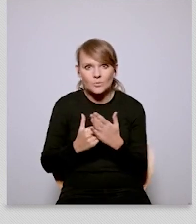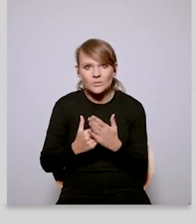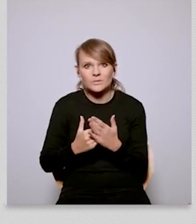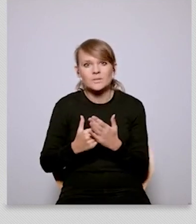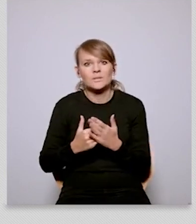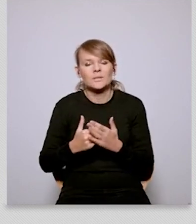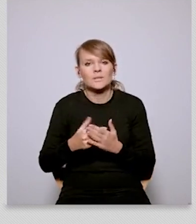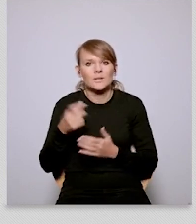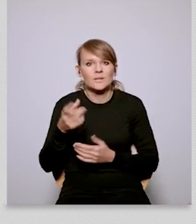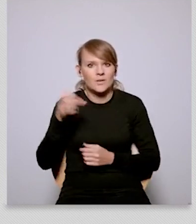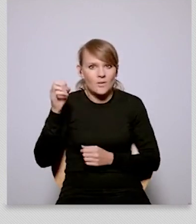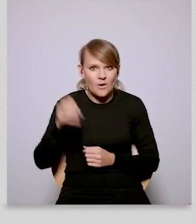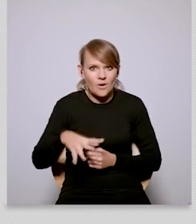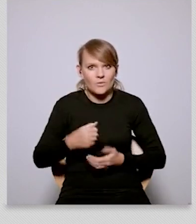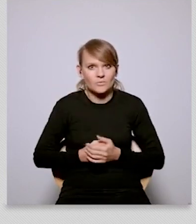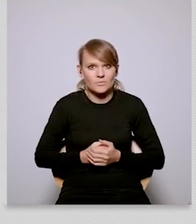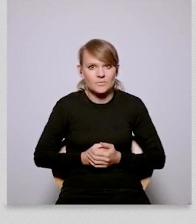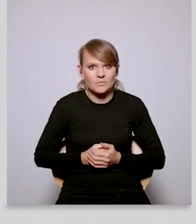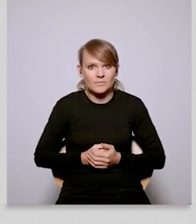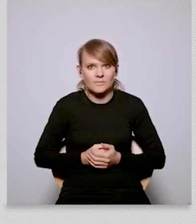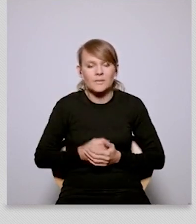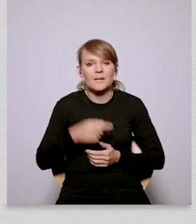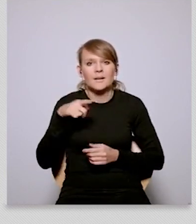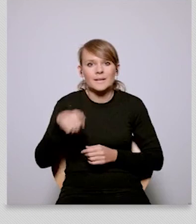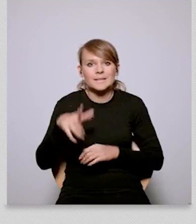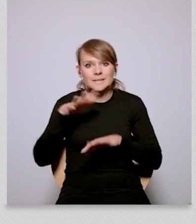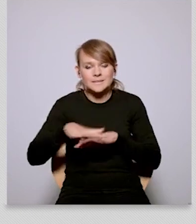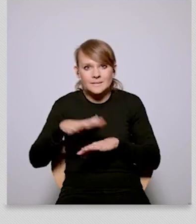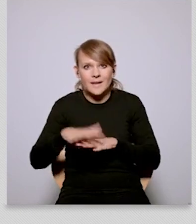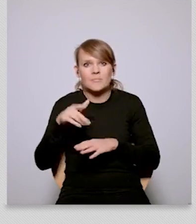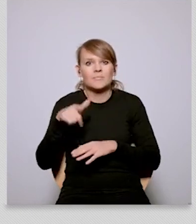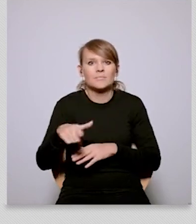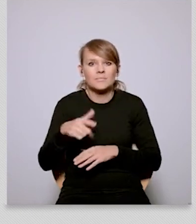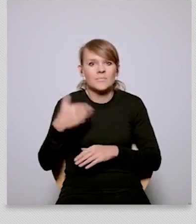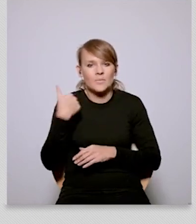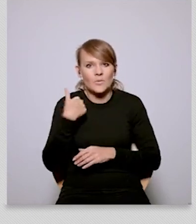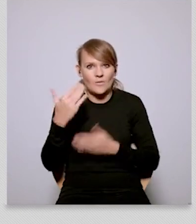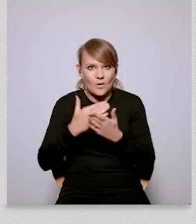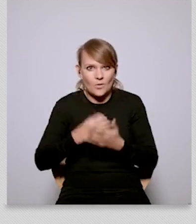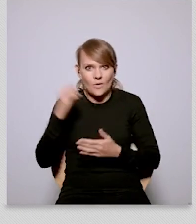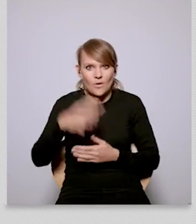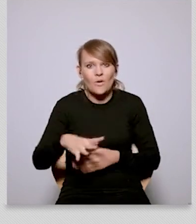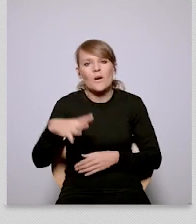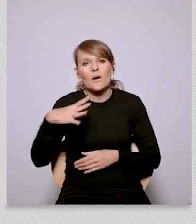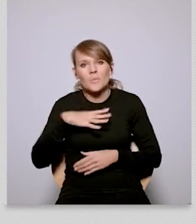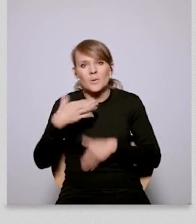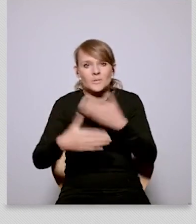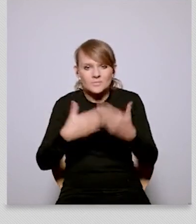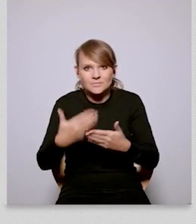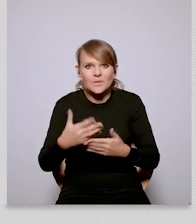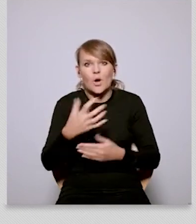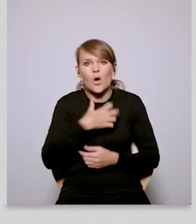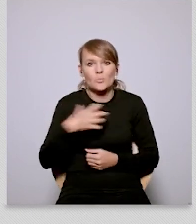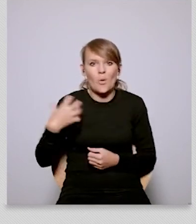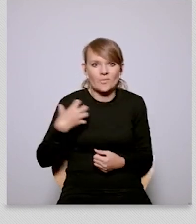w gorszych warunkach funkcjonowania tego systemu doprowadziło do zapaści która spowodowała kolaps gospodarki